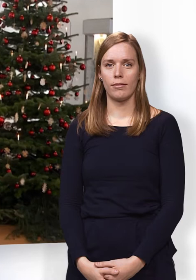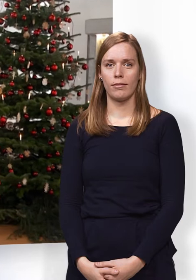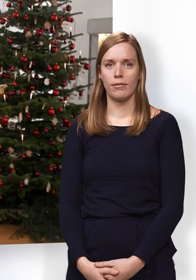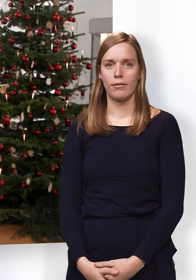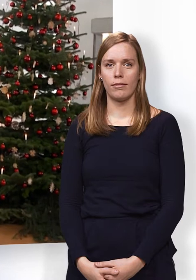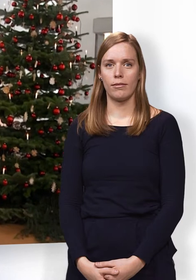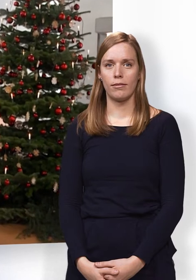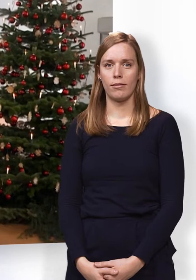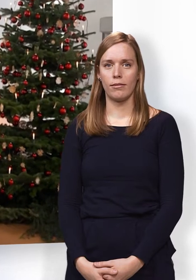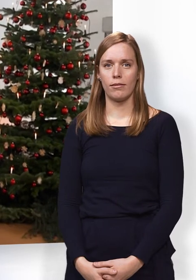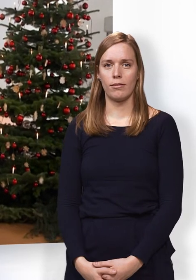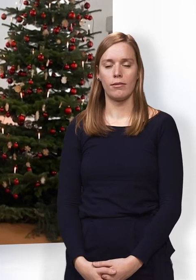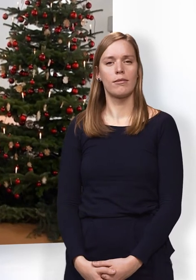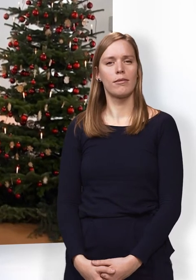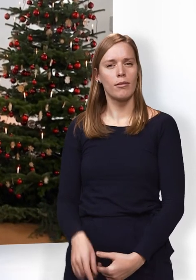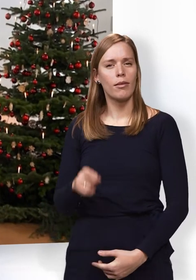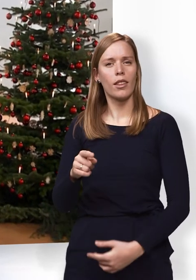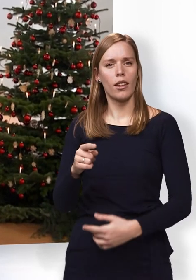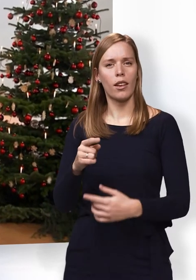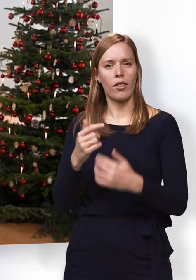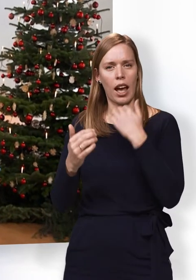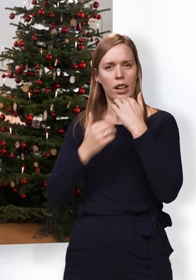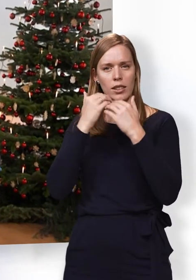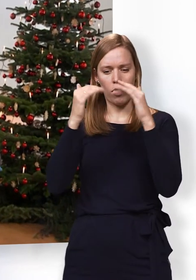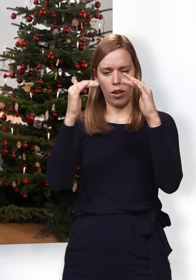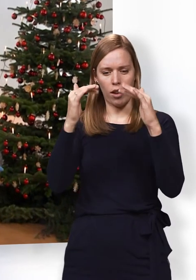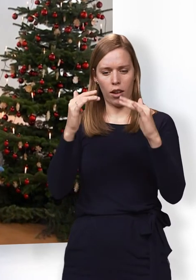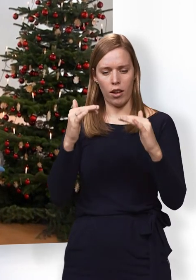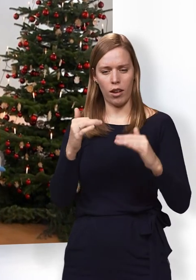Was hier geschildert ist, das erinnert mich irgendwie an eine